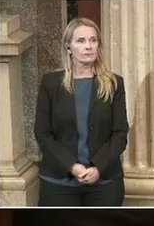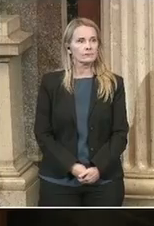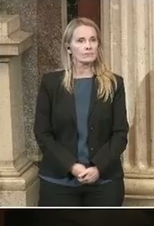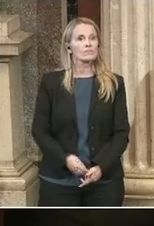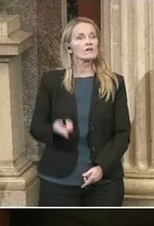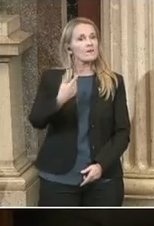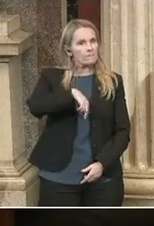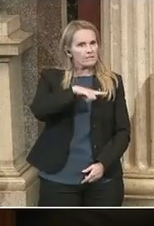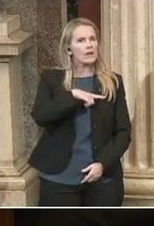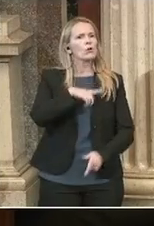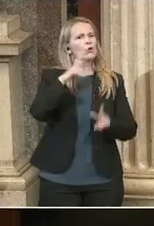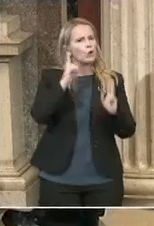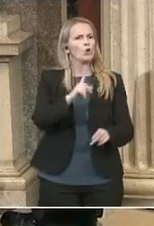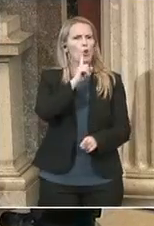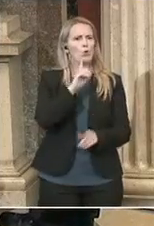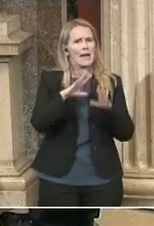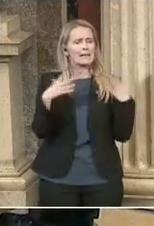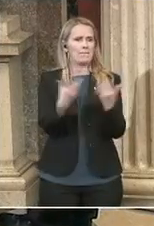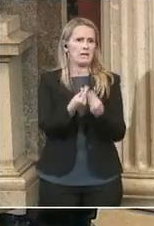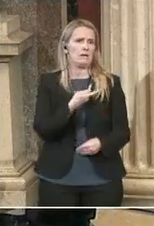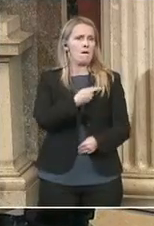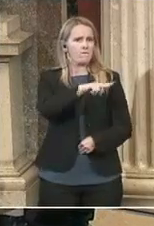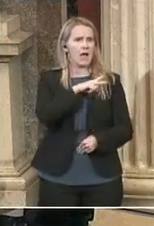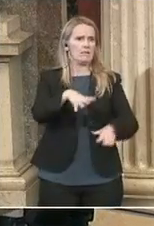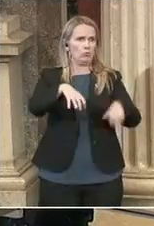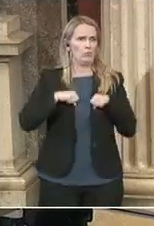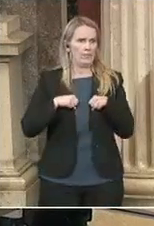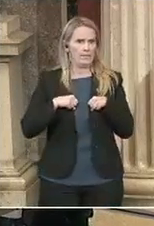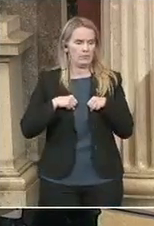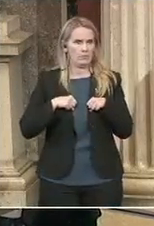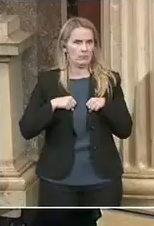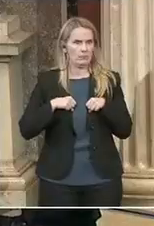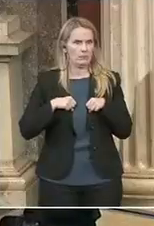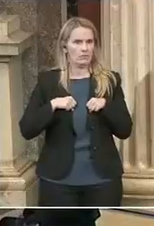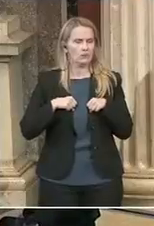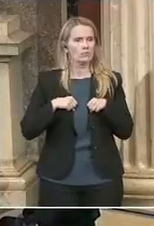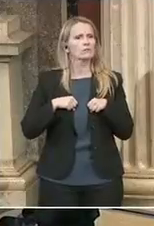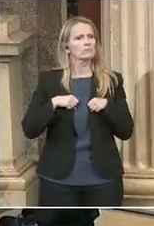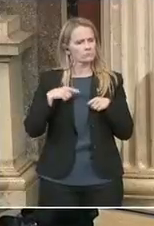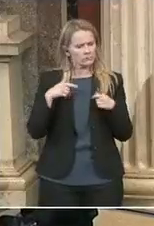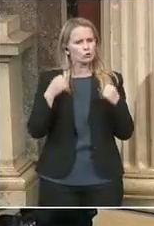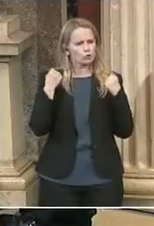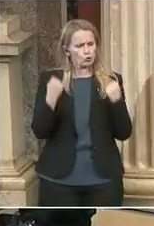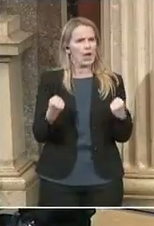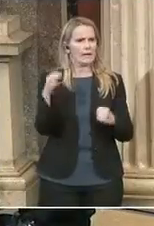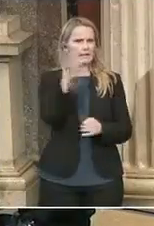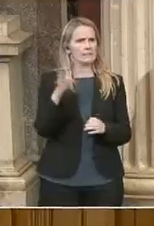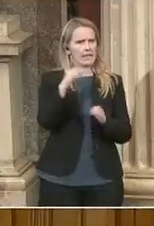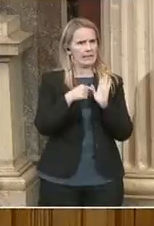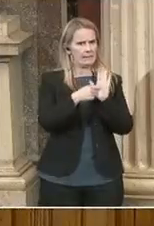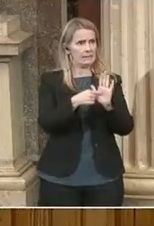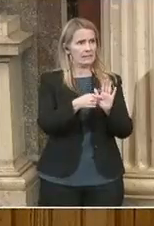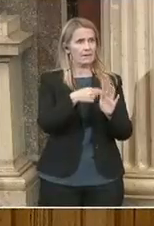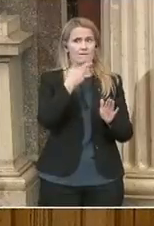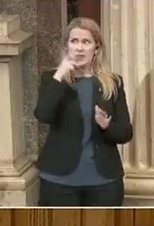wir können Verantwortung nur gemeinsam übernehmen und es ist ein starkes Zeichen dass die höchsten